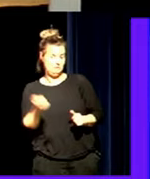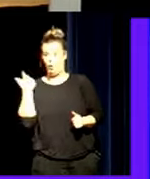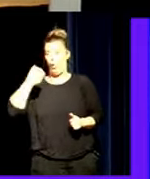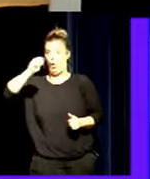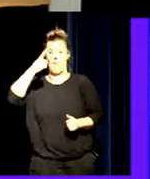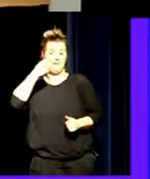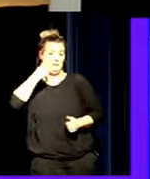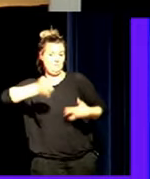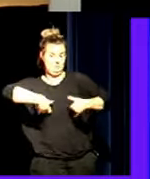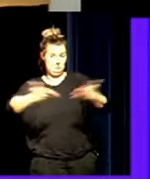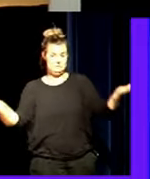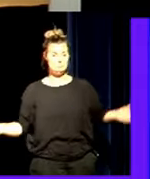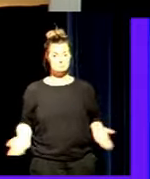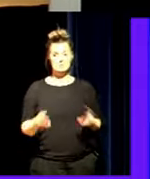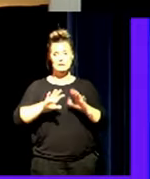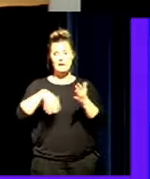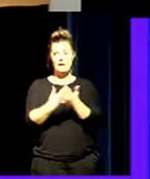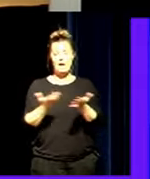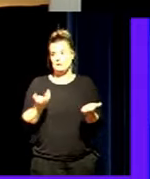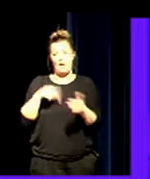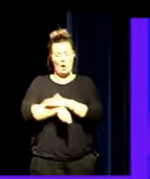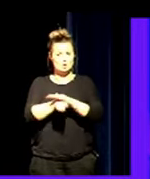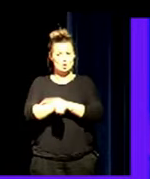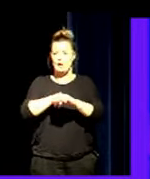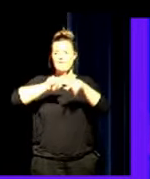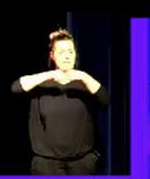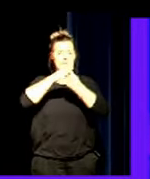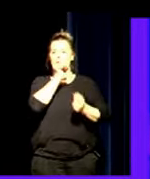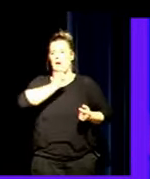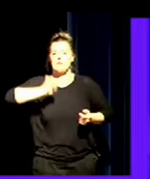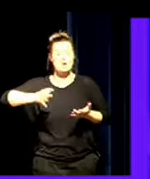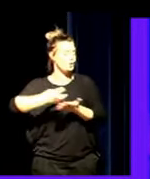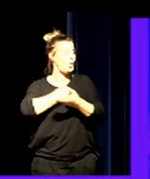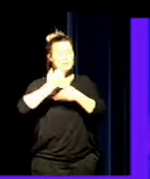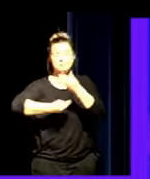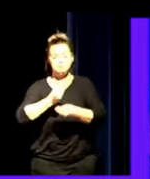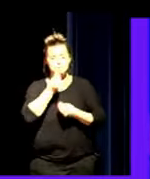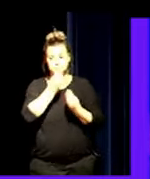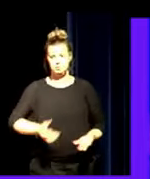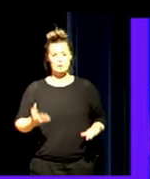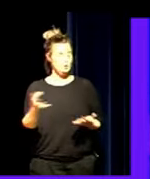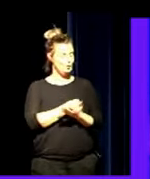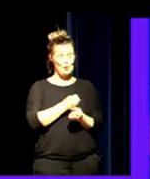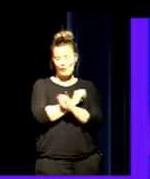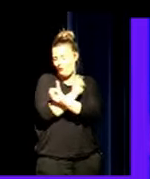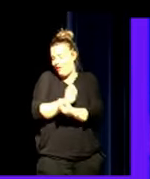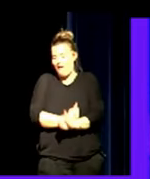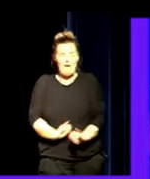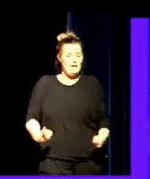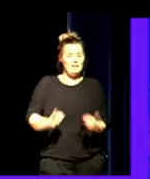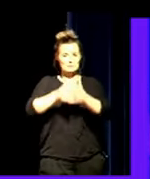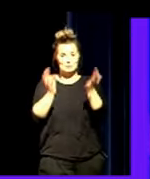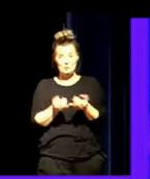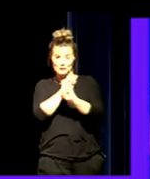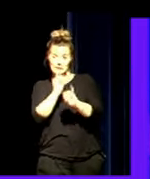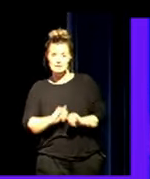bien pensada, pero bueno, gestionatzen da una maravilla, claro. Eta bera da super happy, ¿eh? Increíble, da super happy.